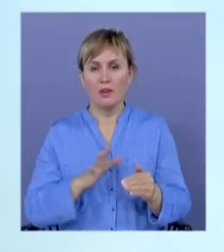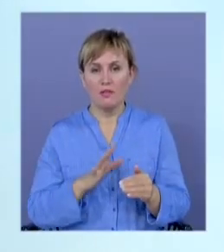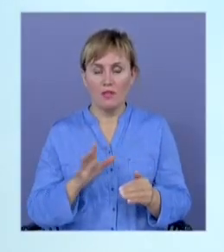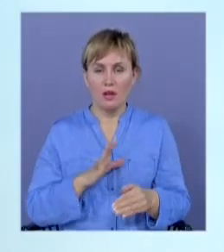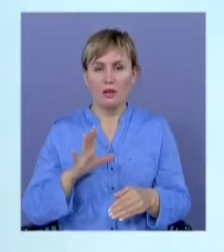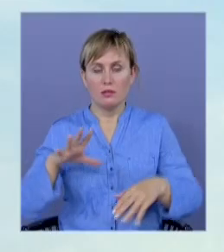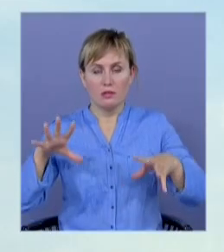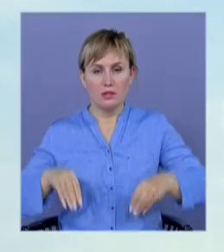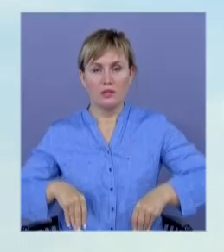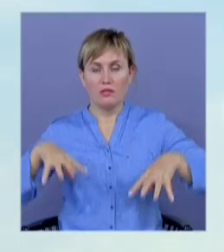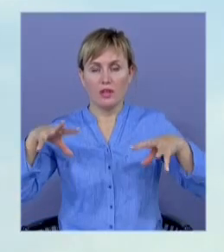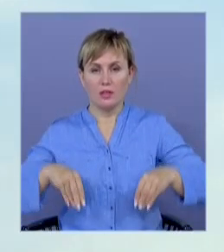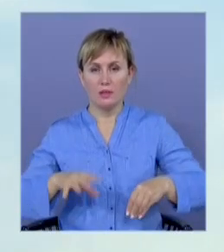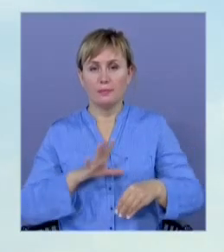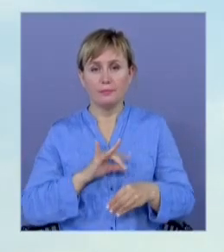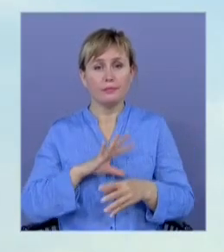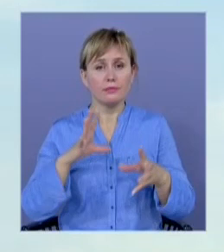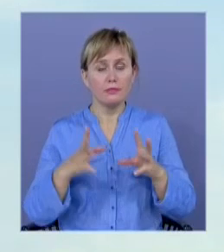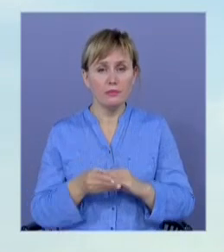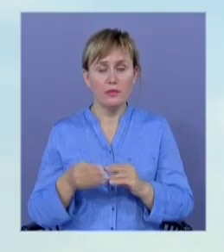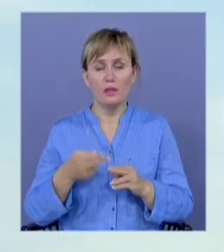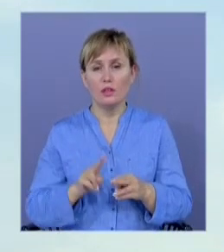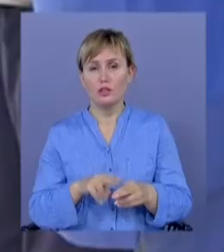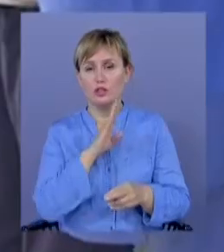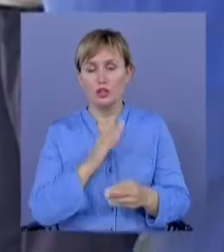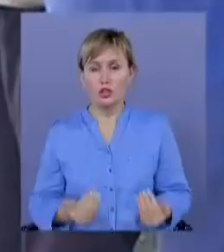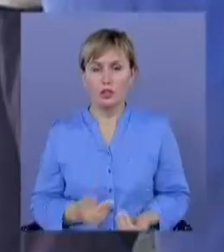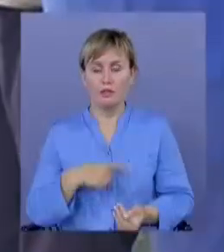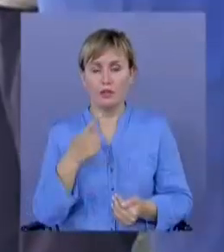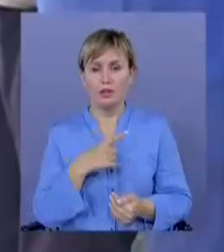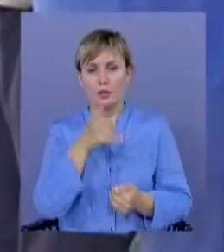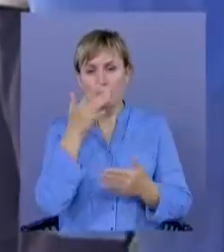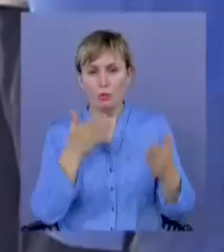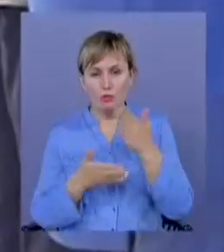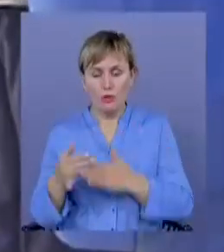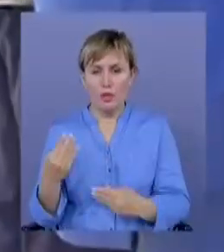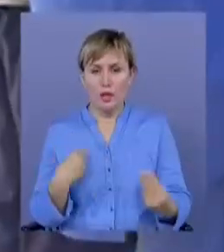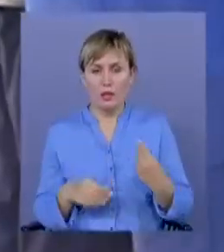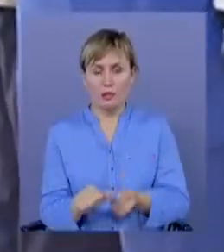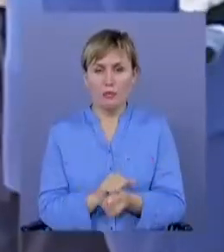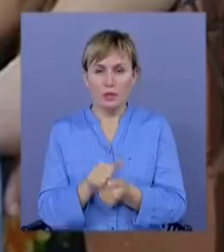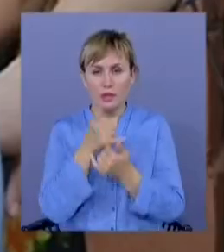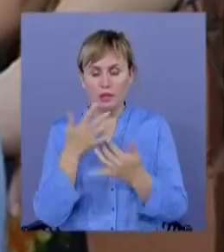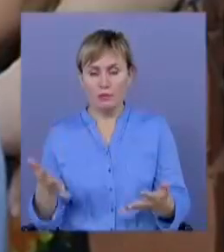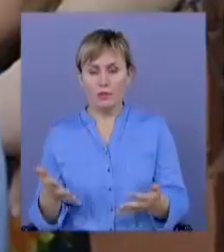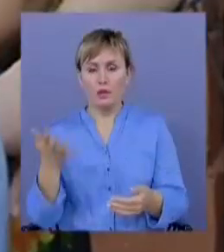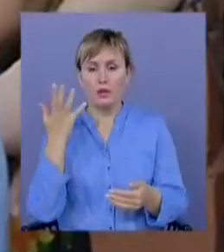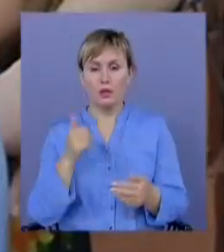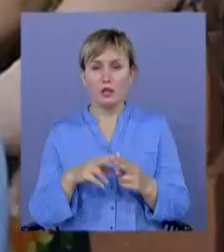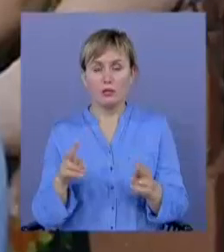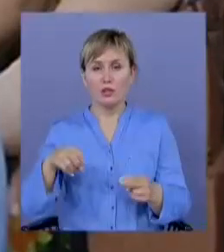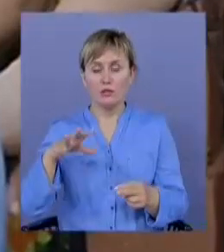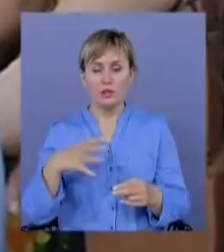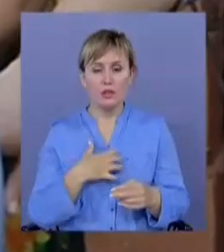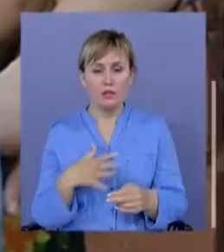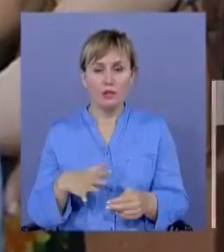нередкие перебои с электричеством. В результате, сетуют жильцы, не могут ни умыться, ни одежду детям постирать. Когда отключают свет,